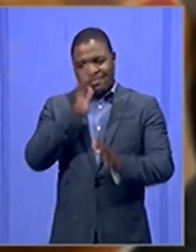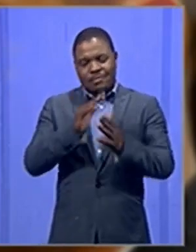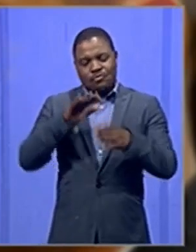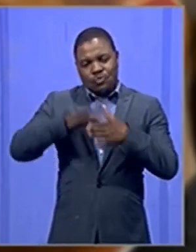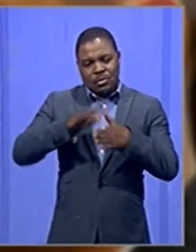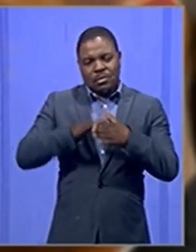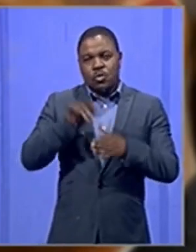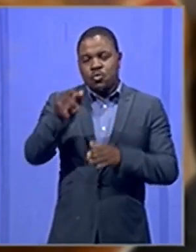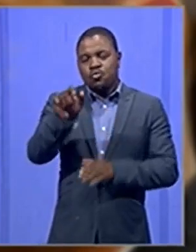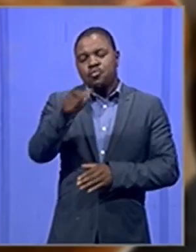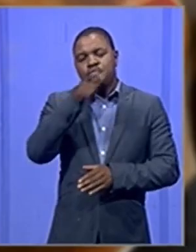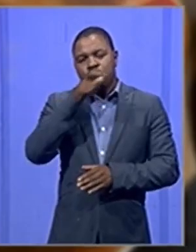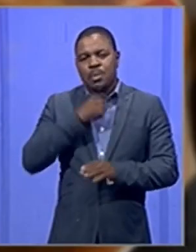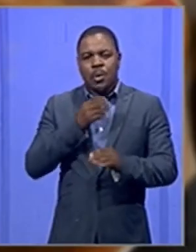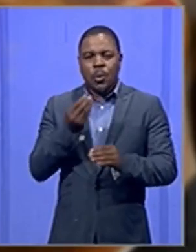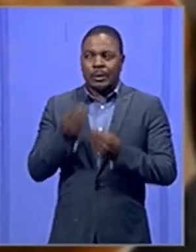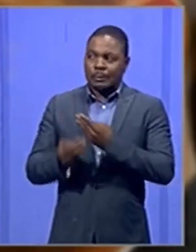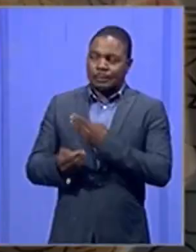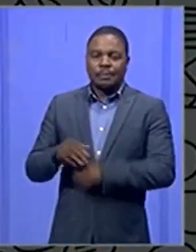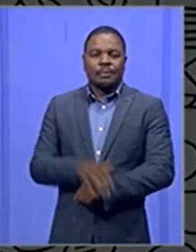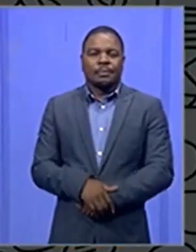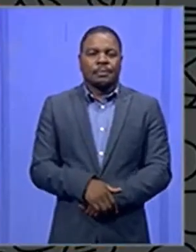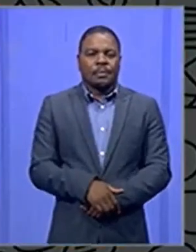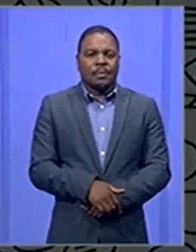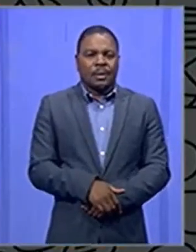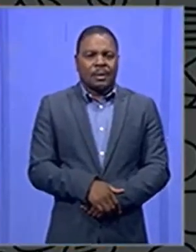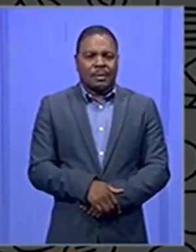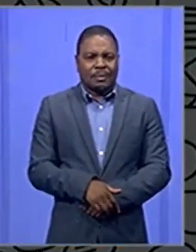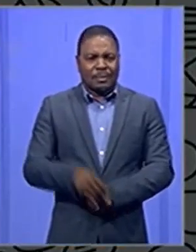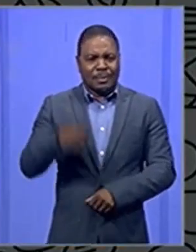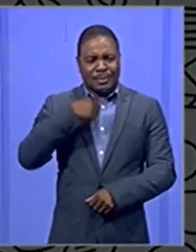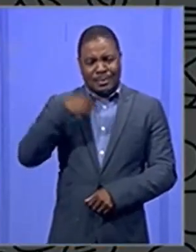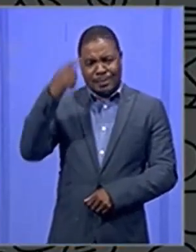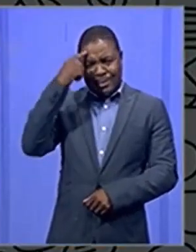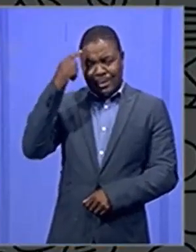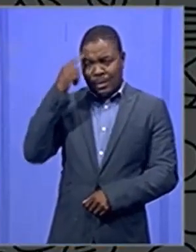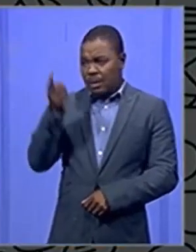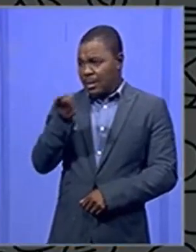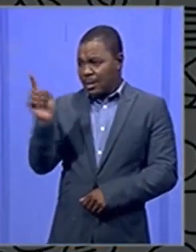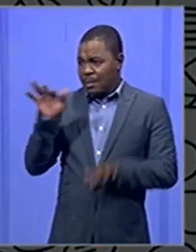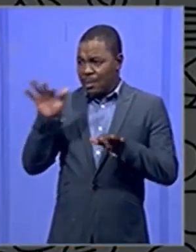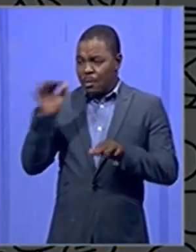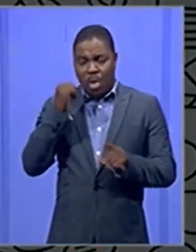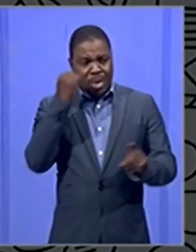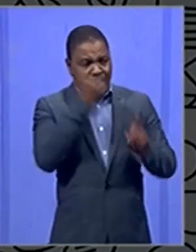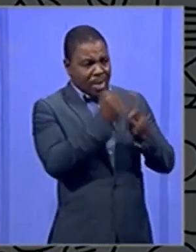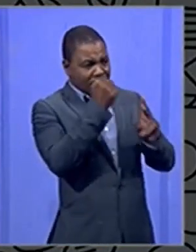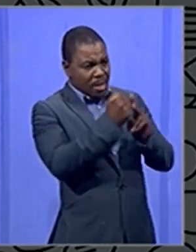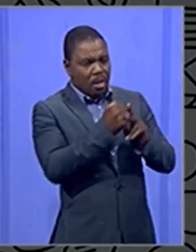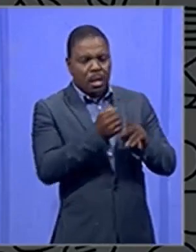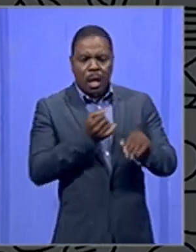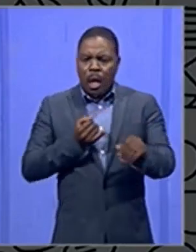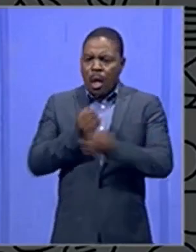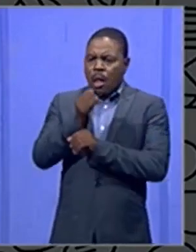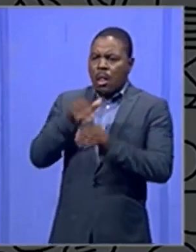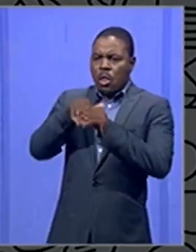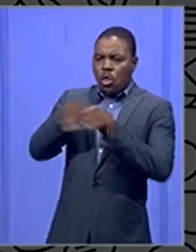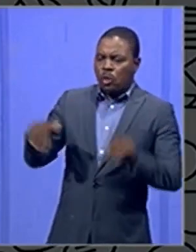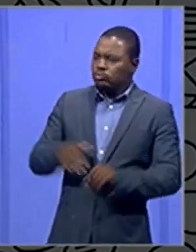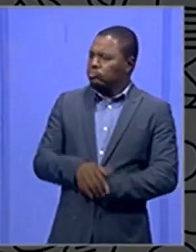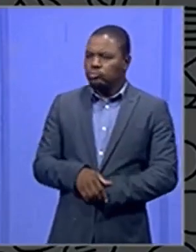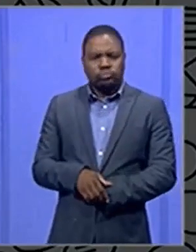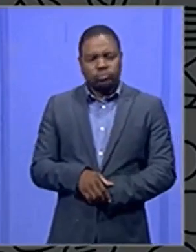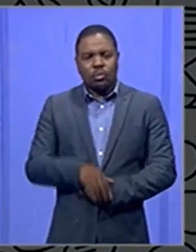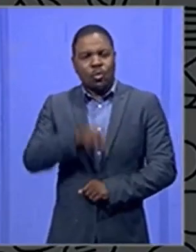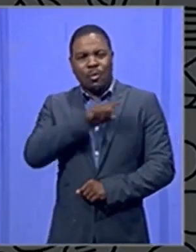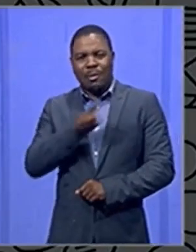mo WhatsApp. A ke bone le kakanyo e ntle ya gore babolai ba gololwe ka gonne seno se dira gore ba ska ba nna